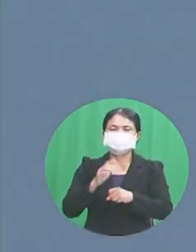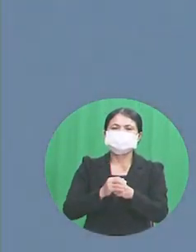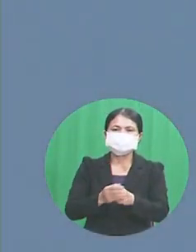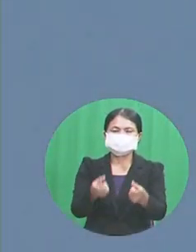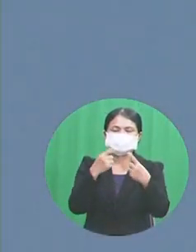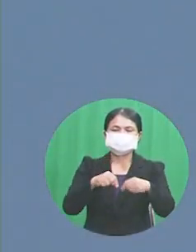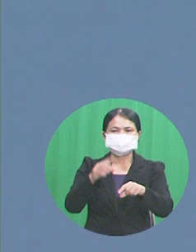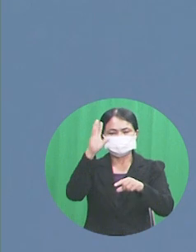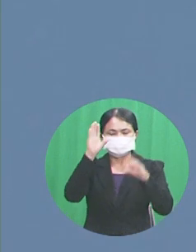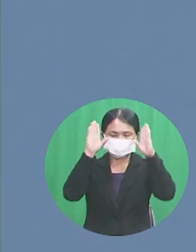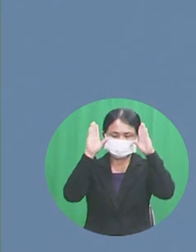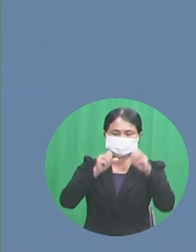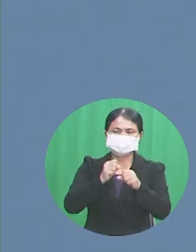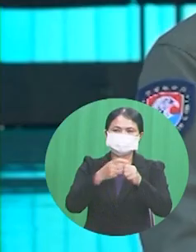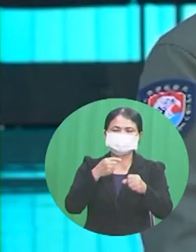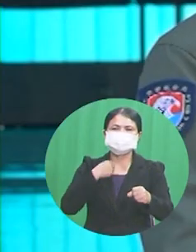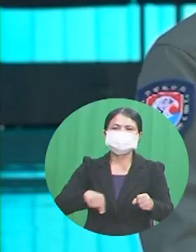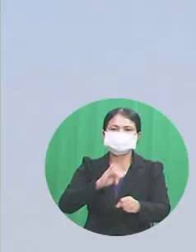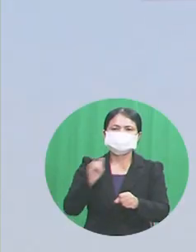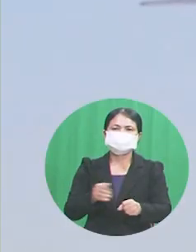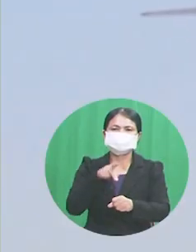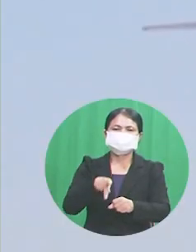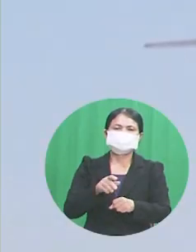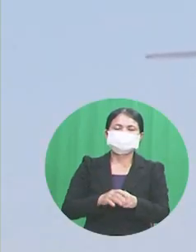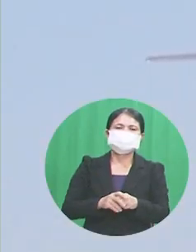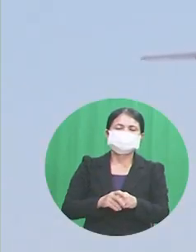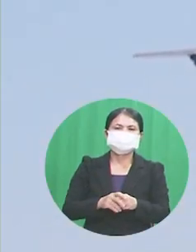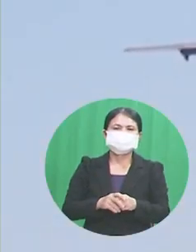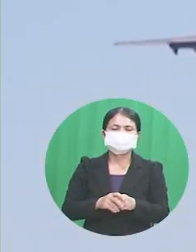វត្តមានរបស់លោកប្រធានាធិបតីចិន Xi Jinping